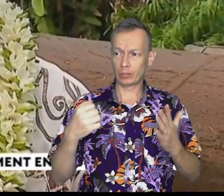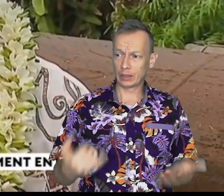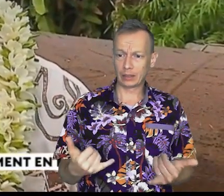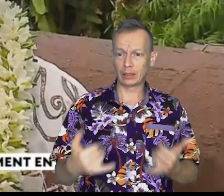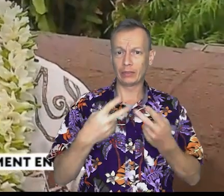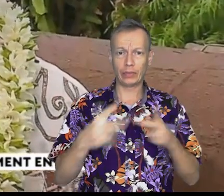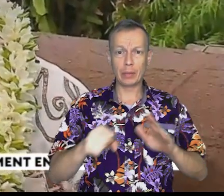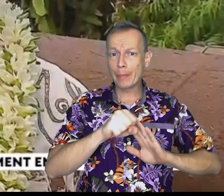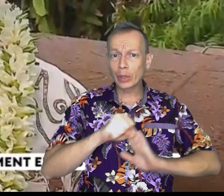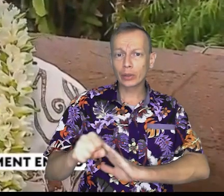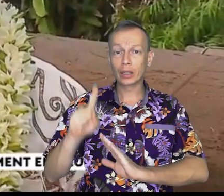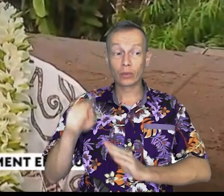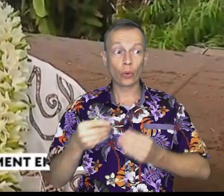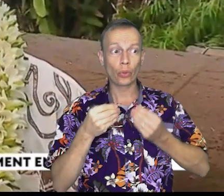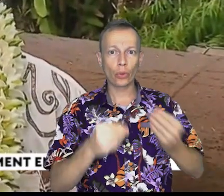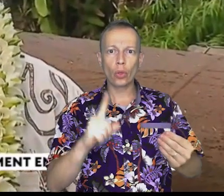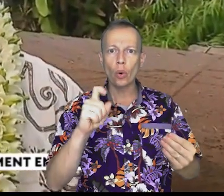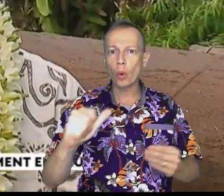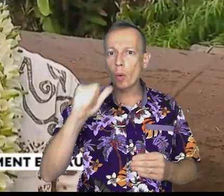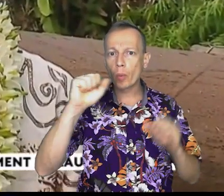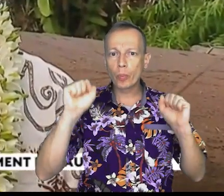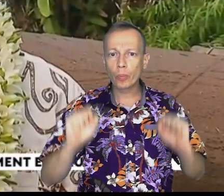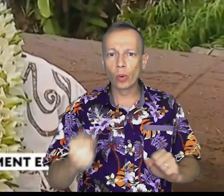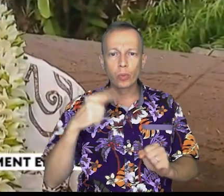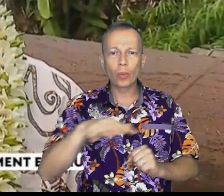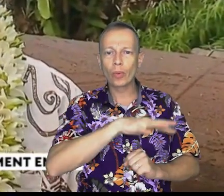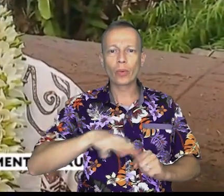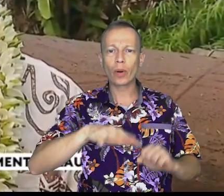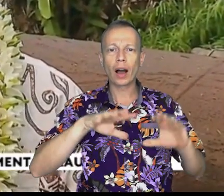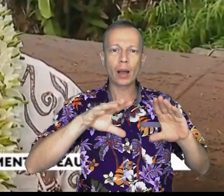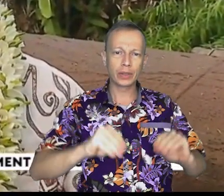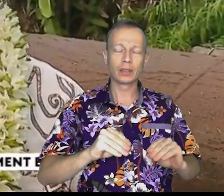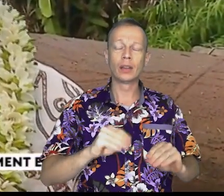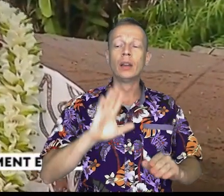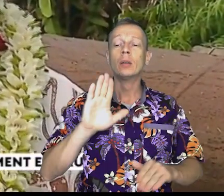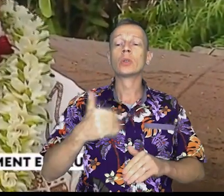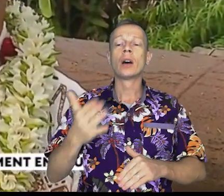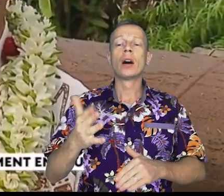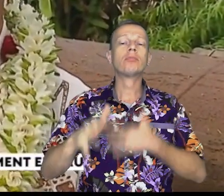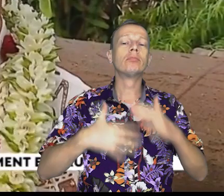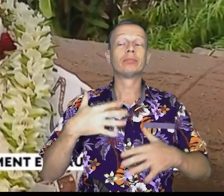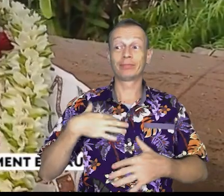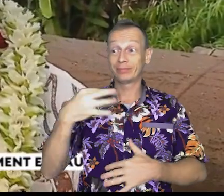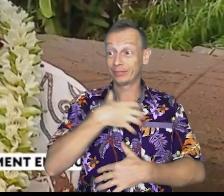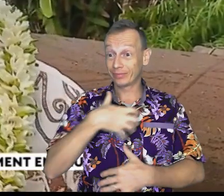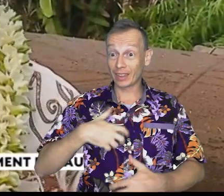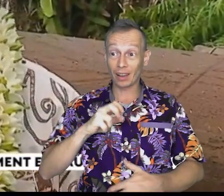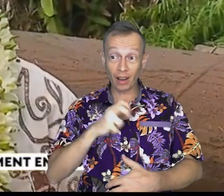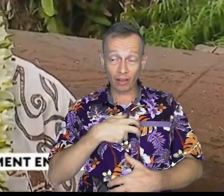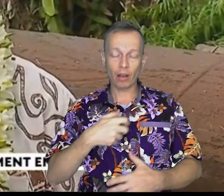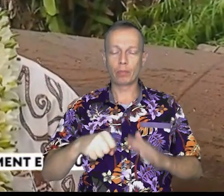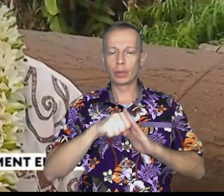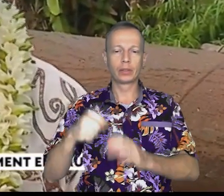Païa, c'est de fournir de l'eau potable à sa population. Et donc, lorsque nous sommes arrivés aux affaires de la commune, nous en avons fait notre